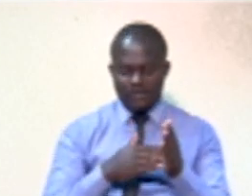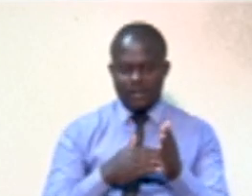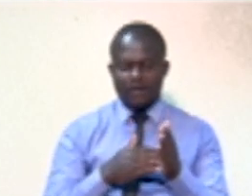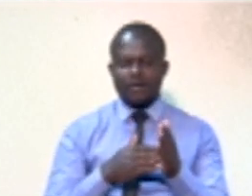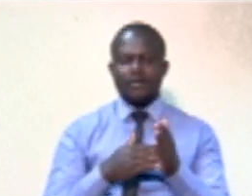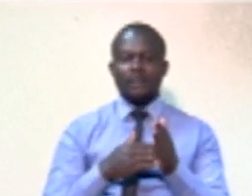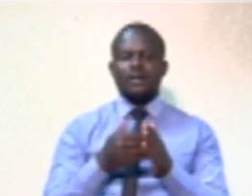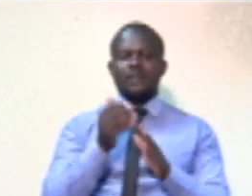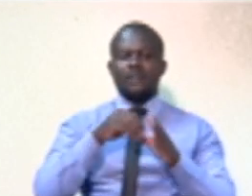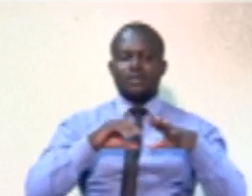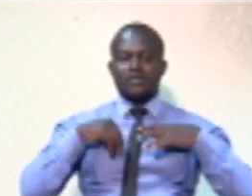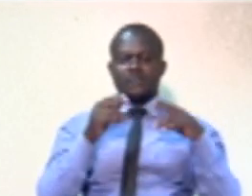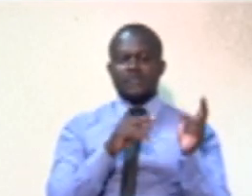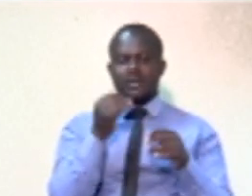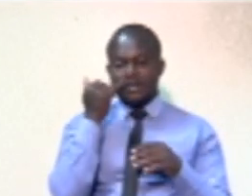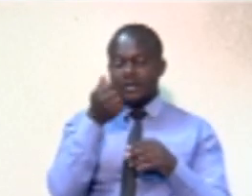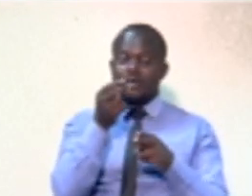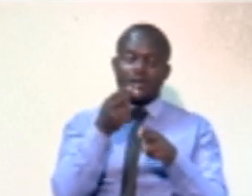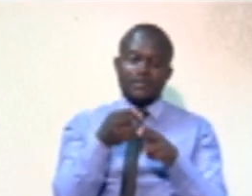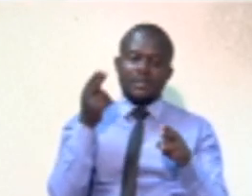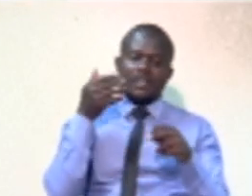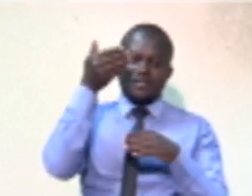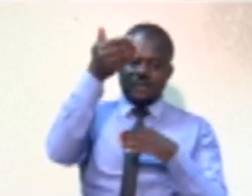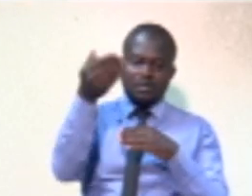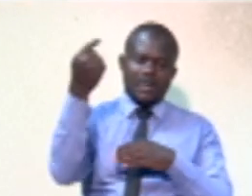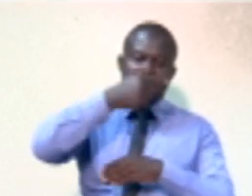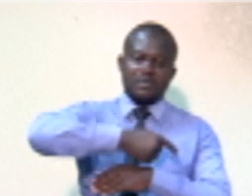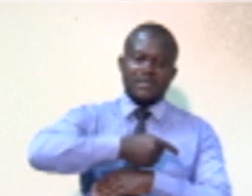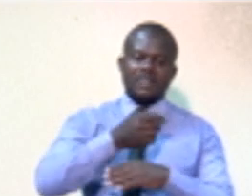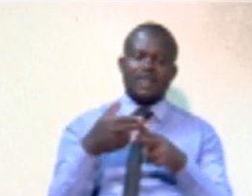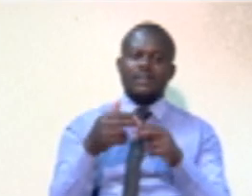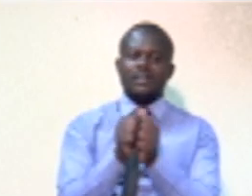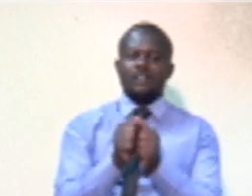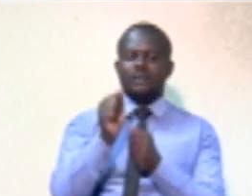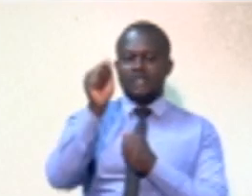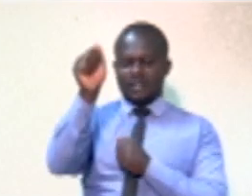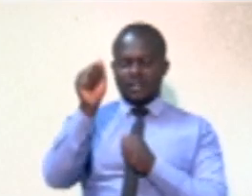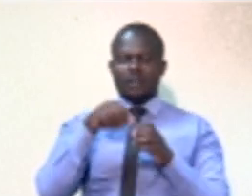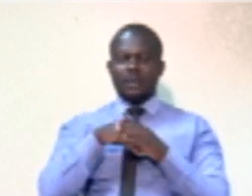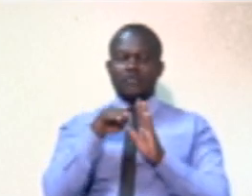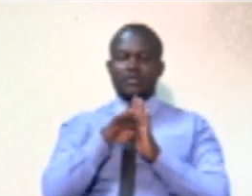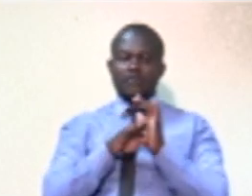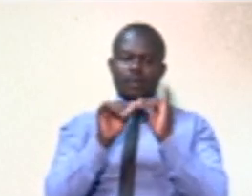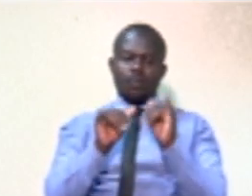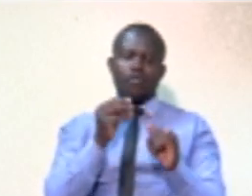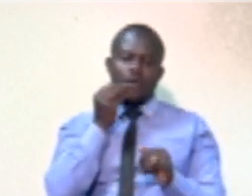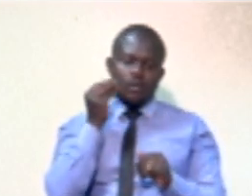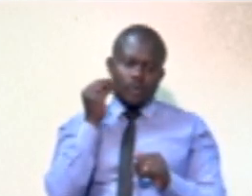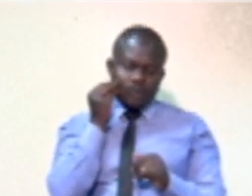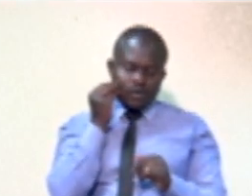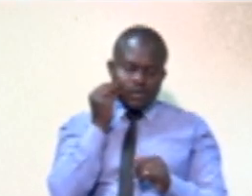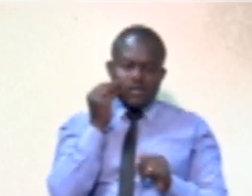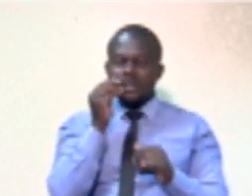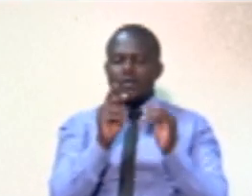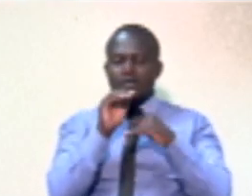kugaruka mu buzima busanzwe niba ariko twabyita nyuma y'iminsi hafi 15 bari muri gahunda ya guma mu rugo. Icyo buri